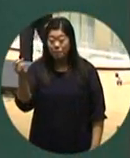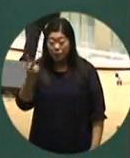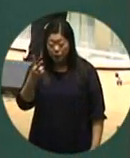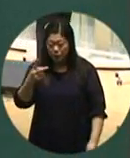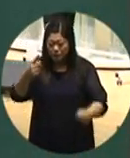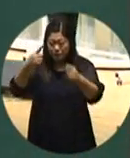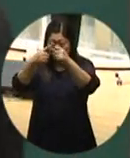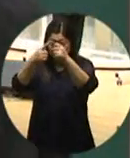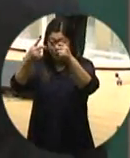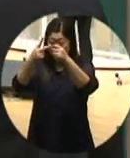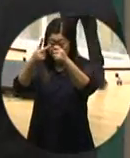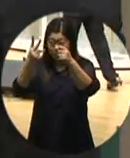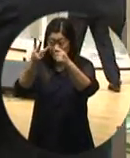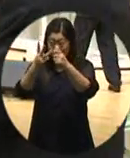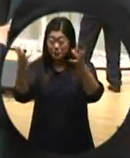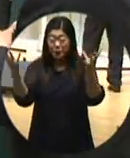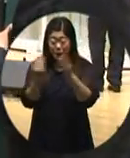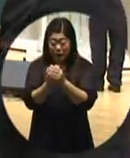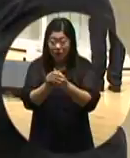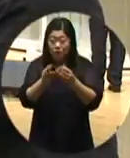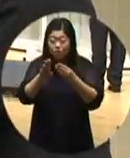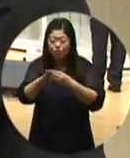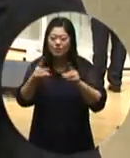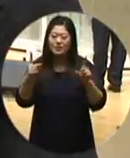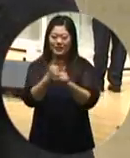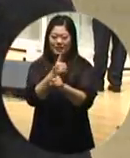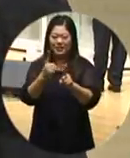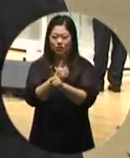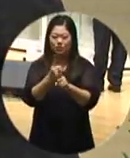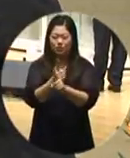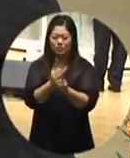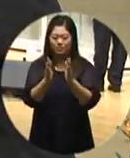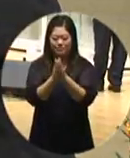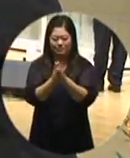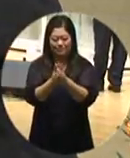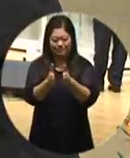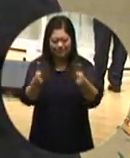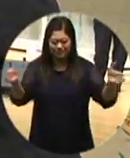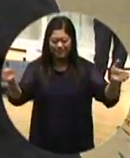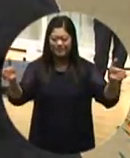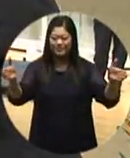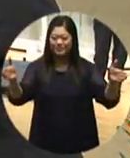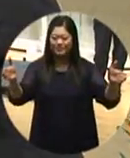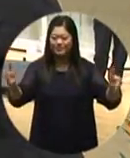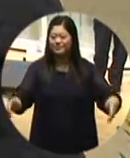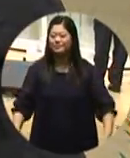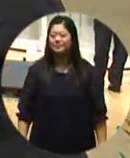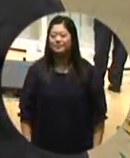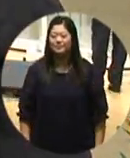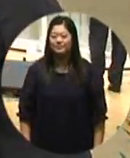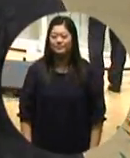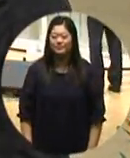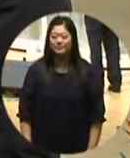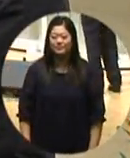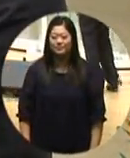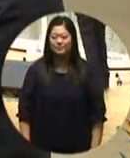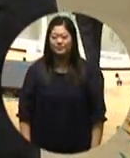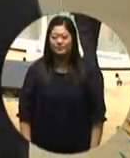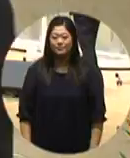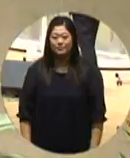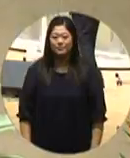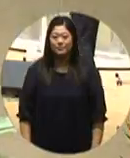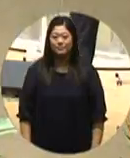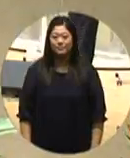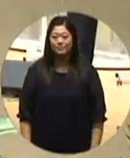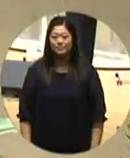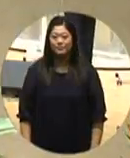하나님의 능력, 치유 항상 누리게 돼요. And if you can really see these things, then God's power and healing you will always enjoy. 자,